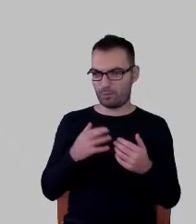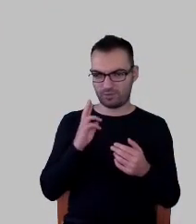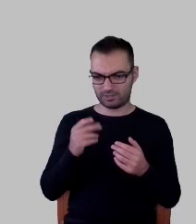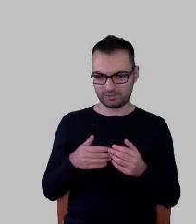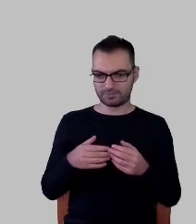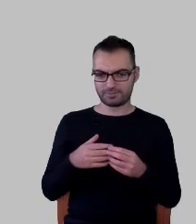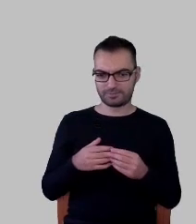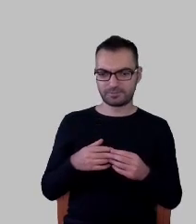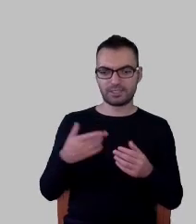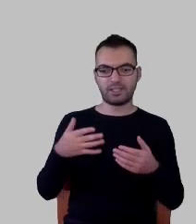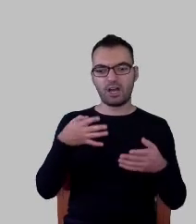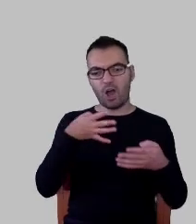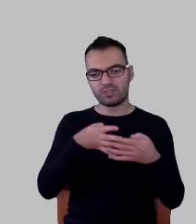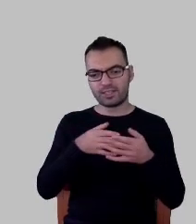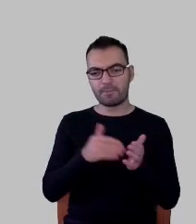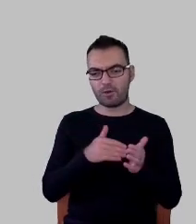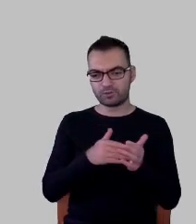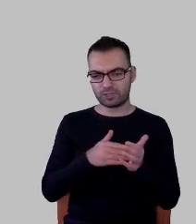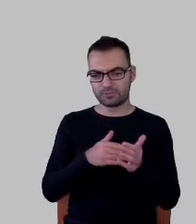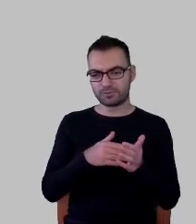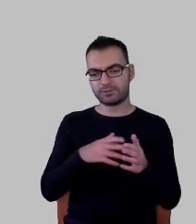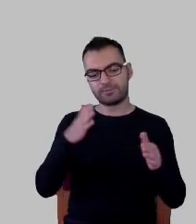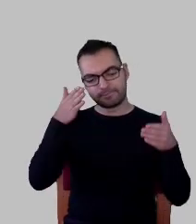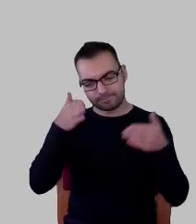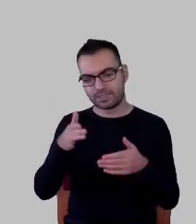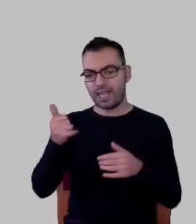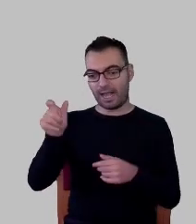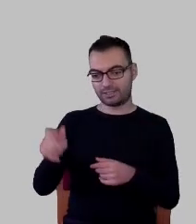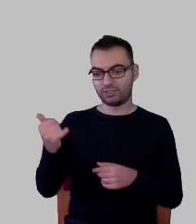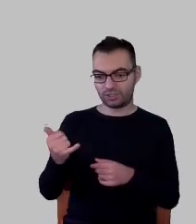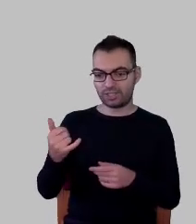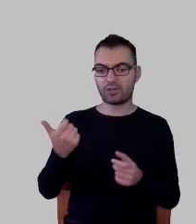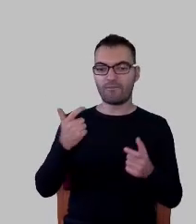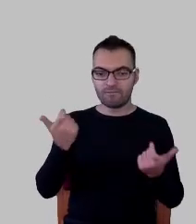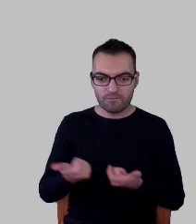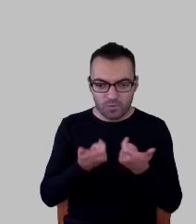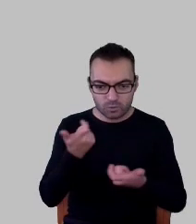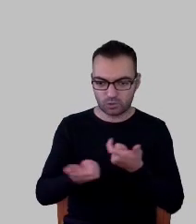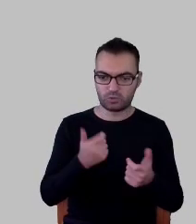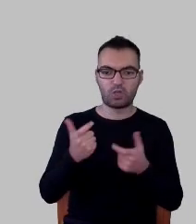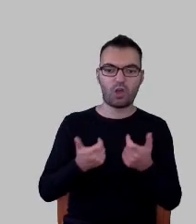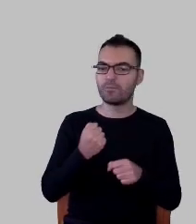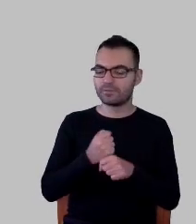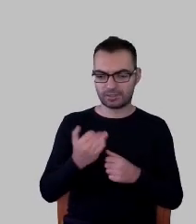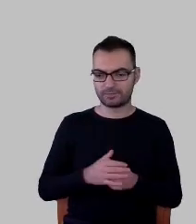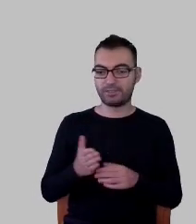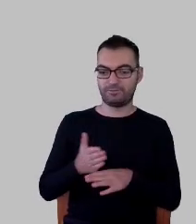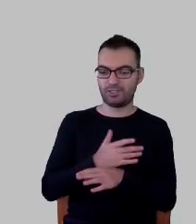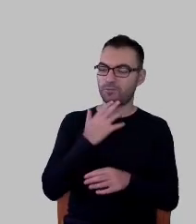takim sprofilowaniem na patrzenie na to, jak to dziecko faktycznie funkcjonuje. Oczywiście, tak jak wspomniałam